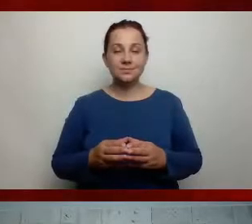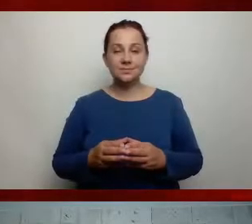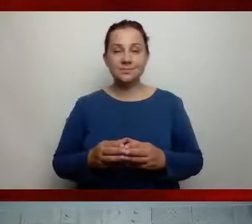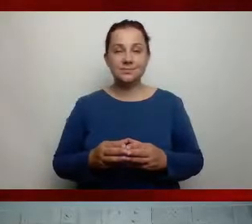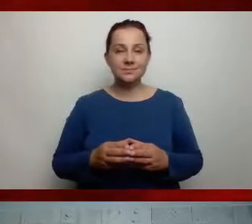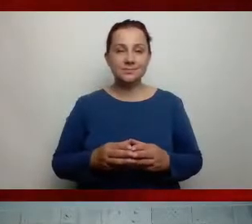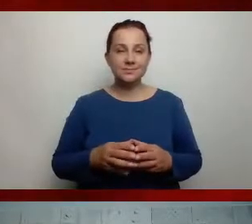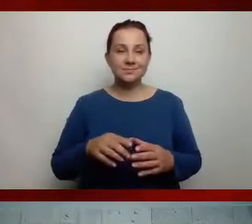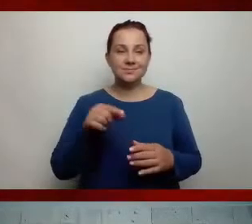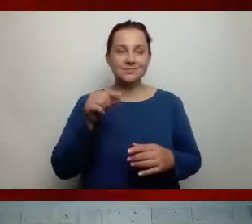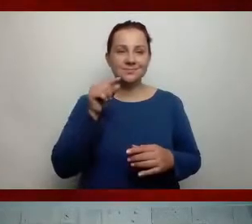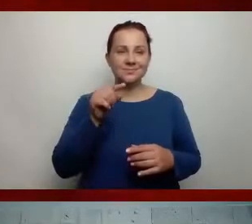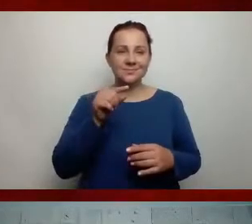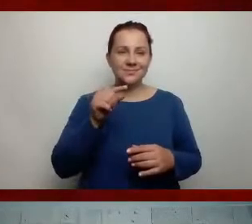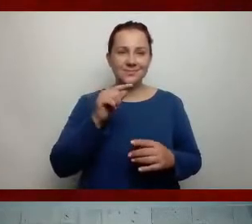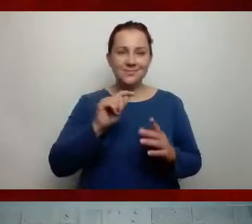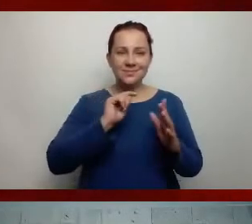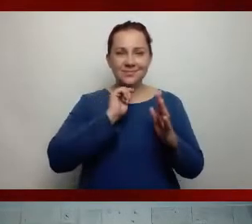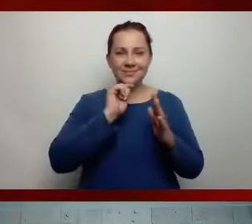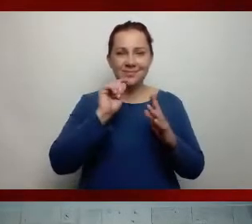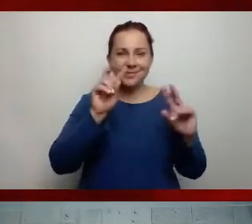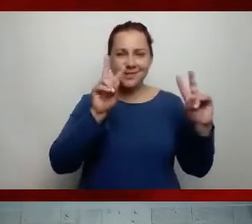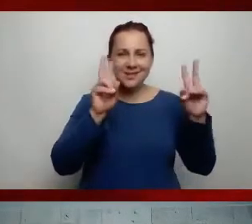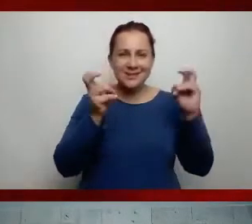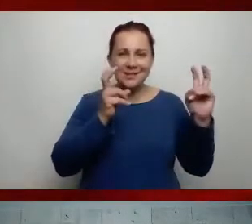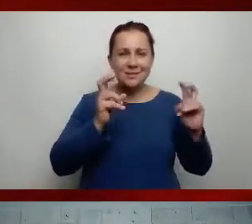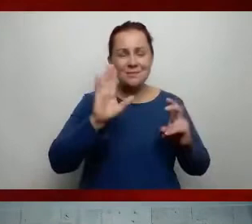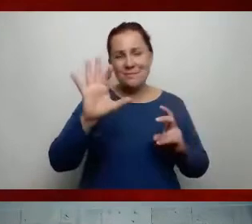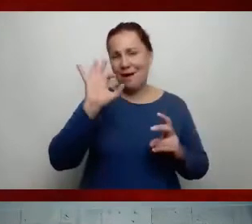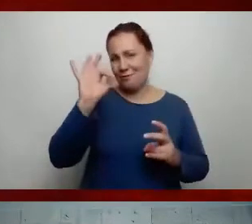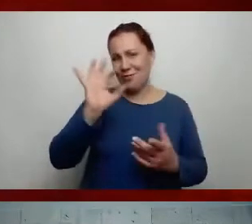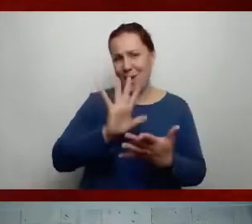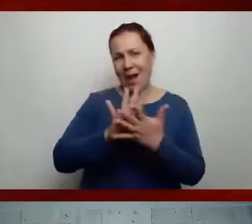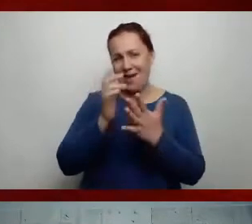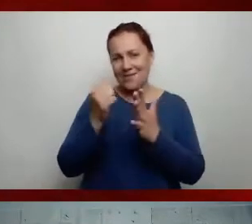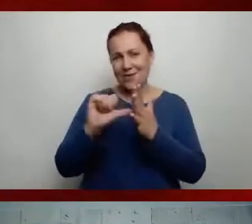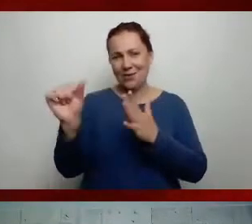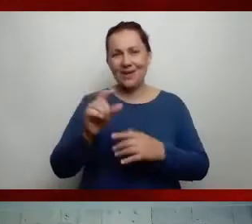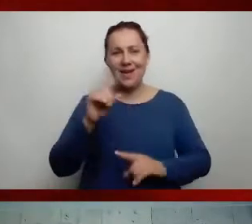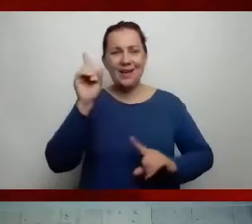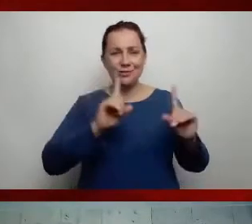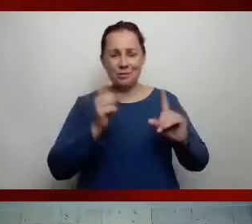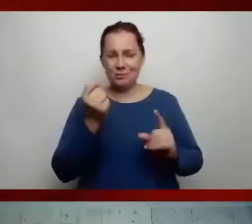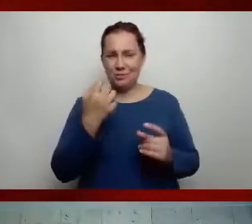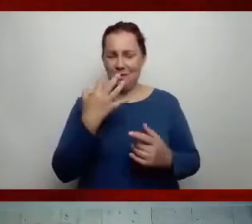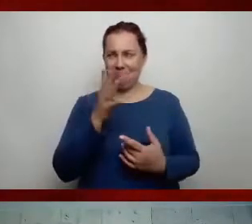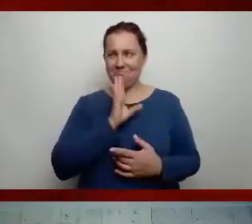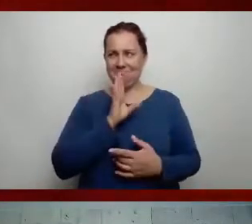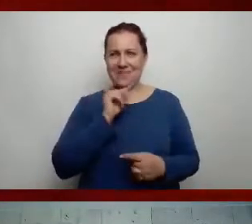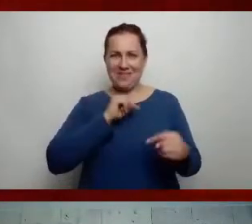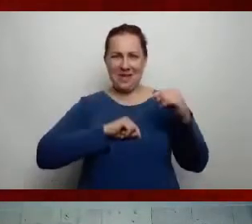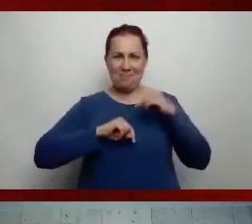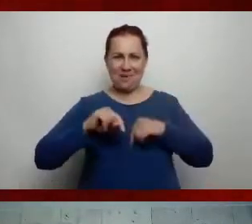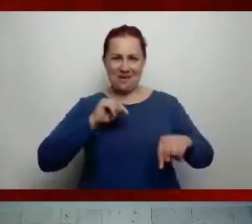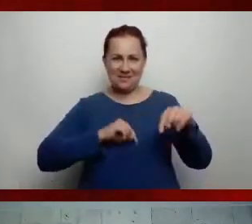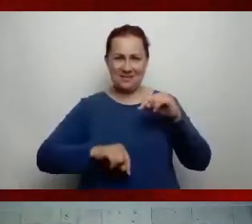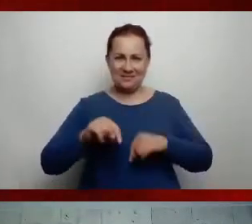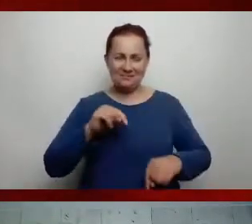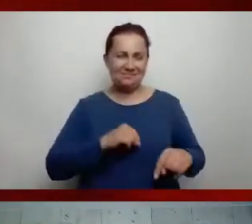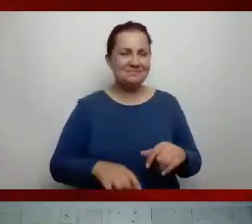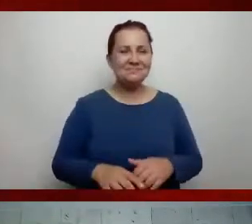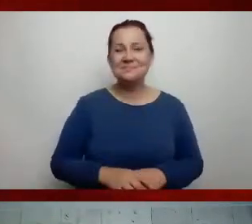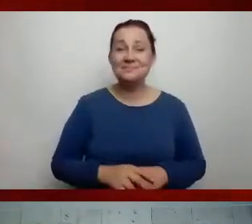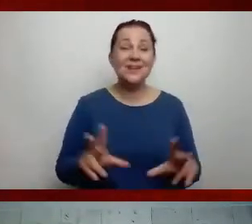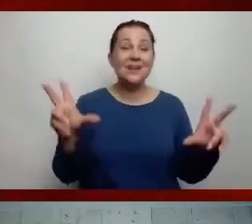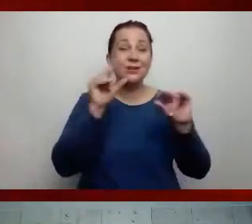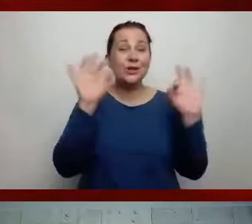No te klipy przygotowane przez cytaty mają swój charakter, trzeba przyznać. Czasami trochę depresyjny. Proszę,